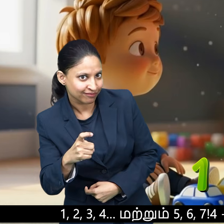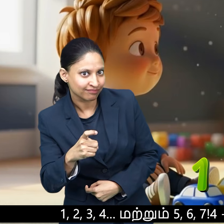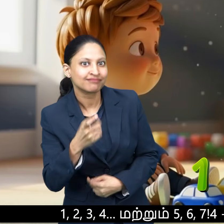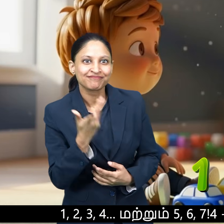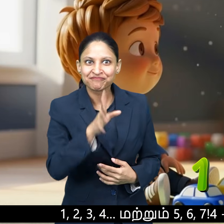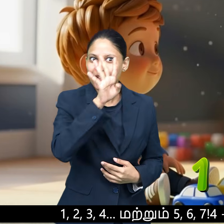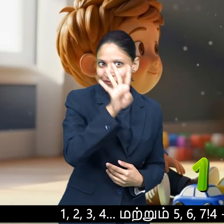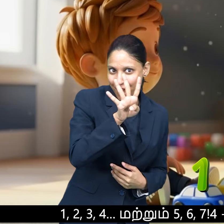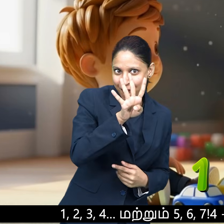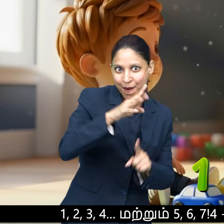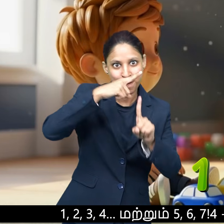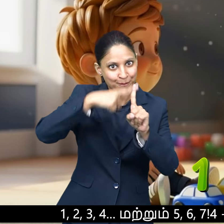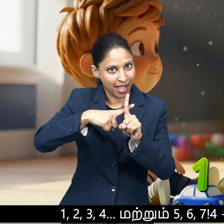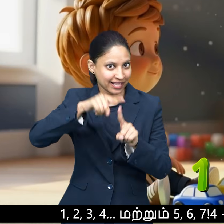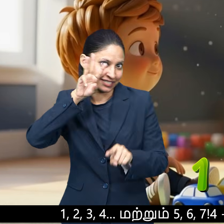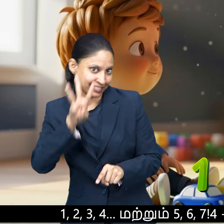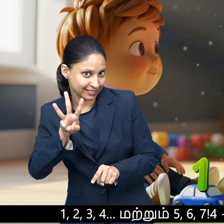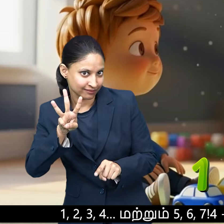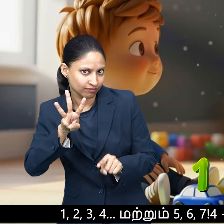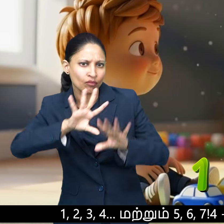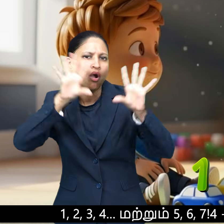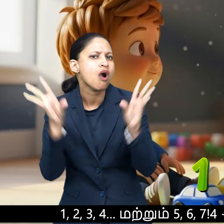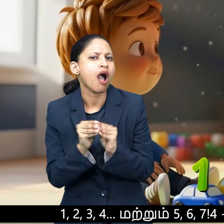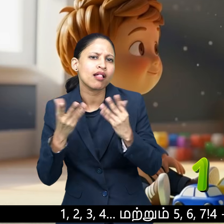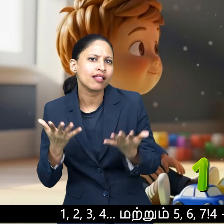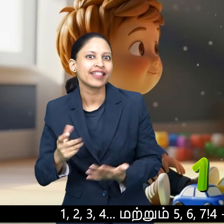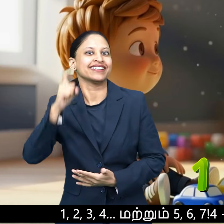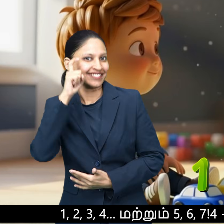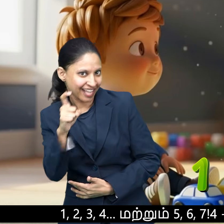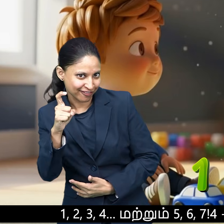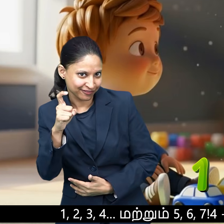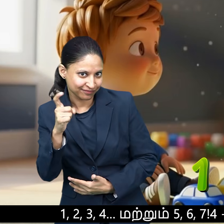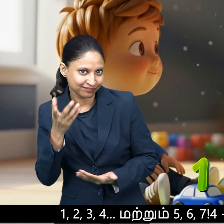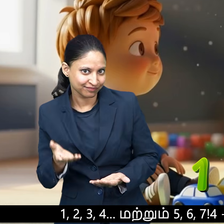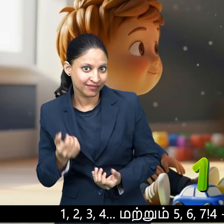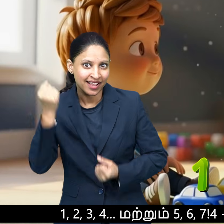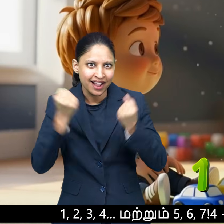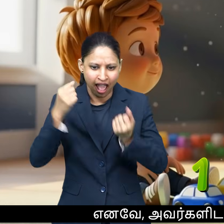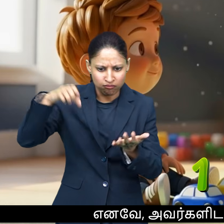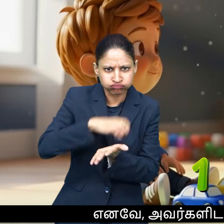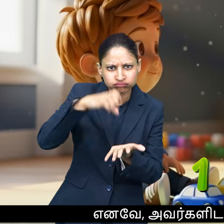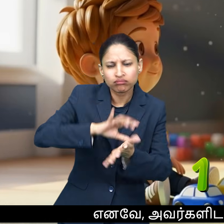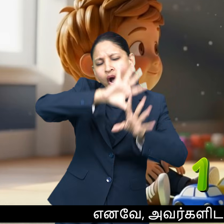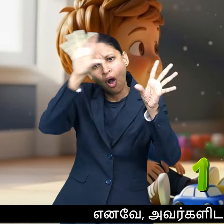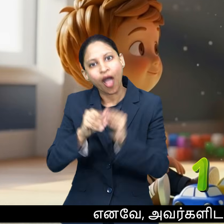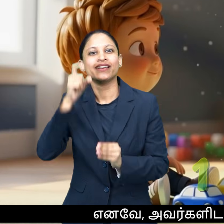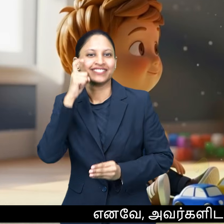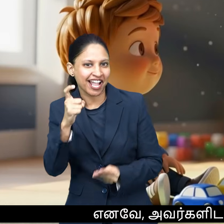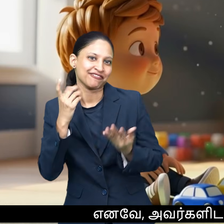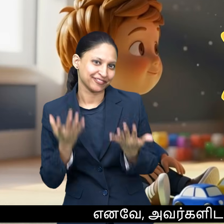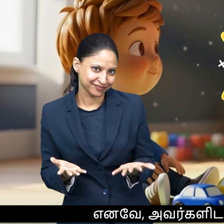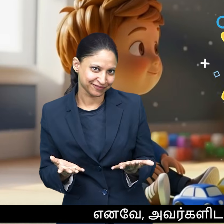7. அதாவது 4 கூட்டல் 3 ஈடு 7 பொம்மை மகிழுந்துகள். எனவே